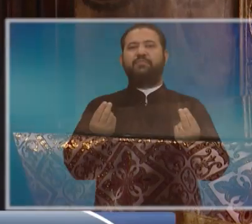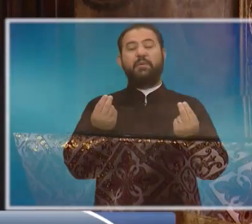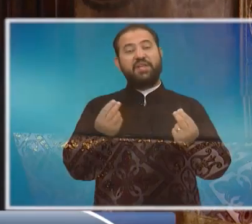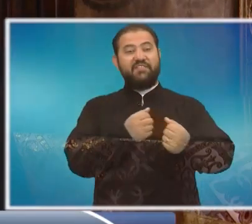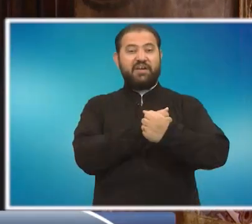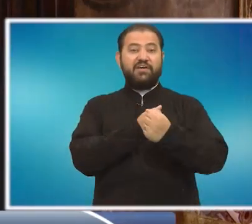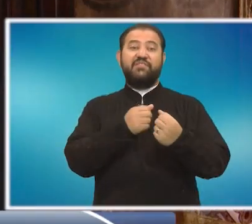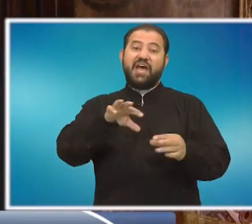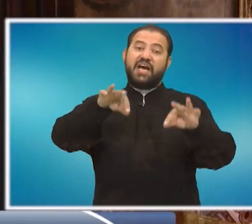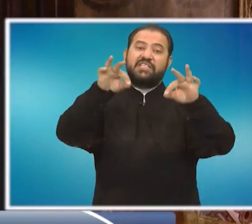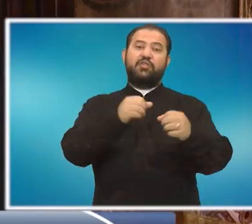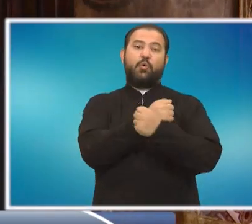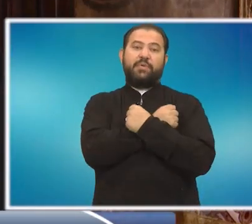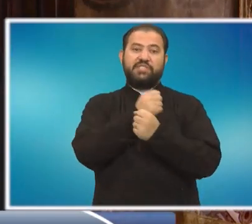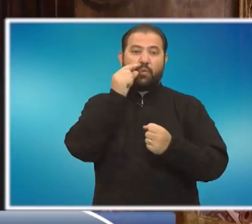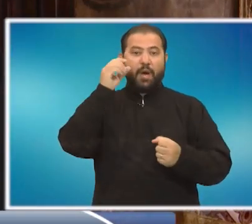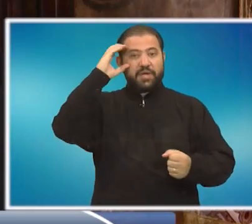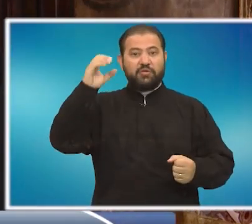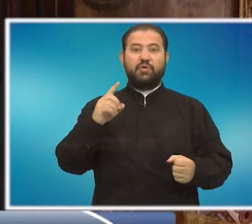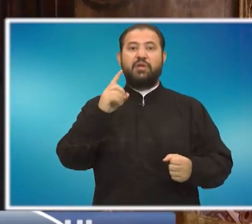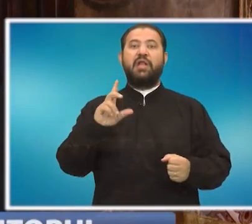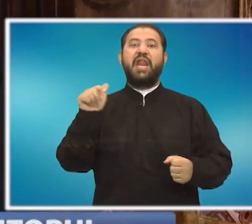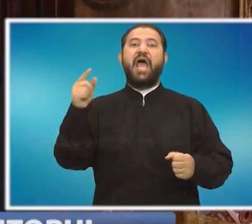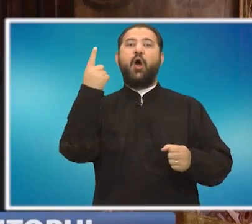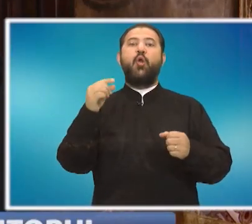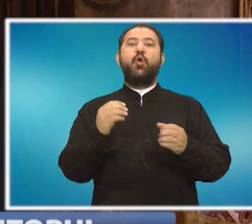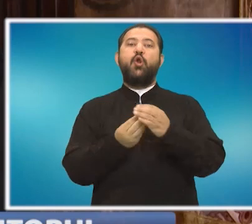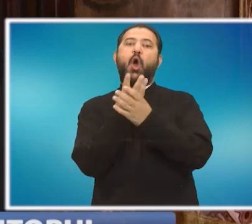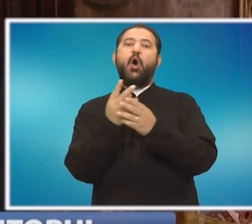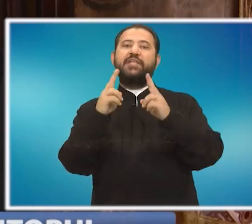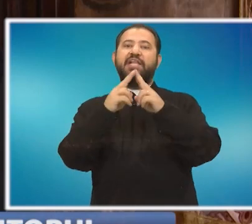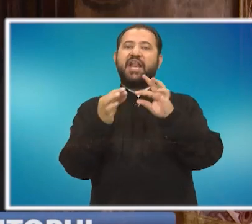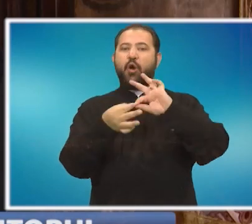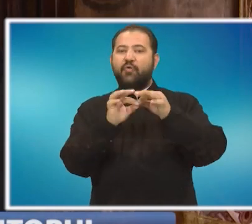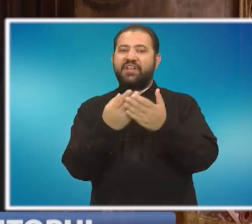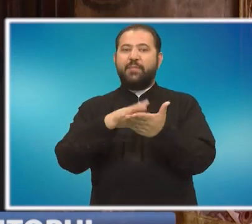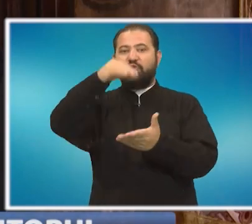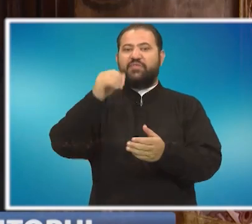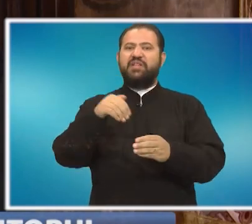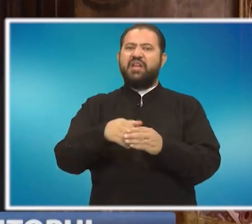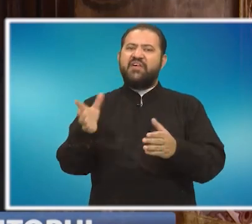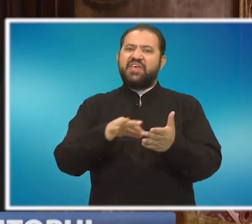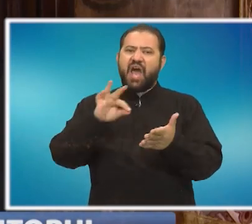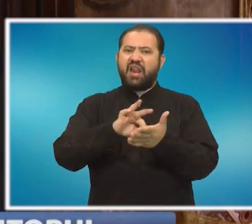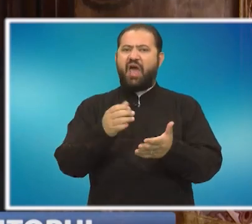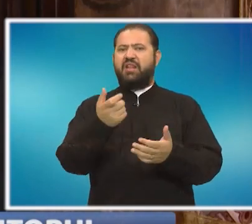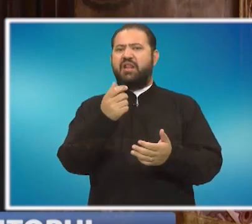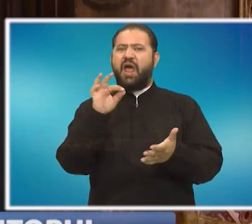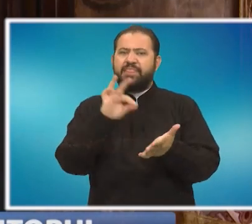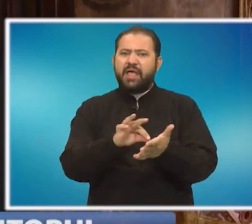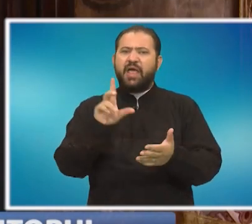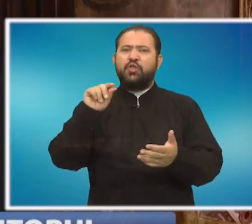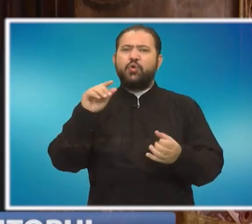Dragi telespectatori, bine v-am găsit la o nouă ediție a emisiunii Cuvânt pentru Suflet. În fiecare an, la data de 27